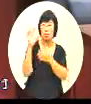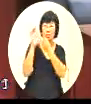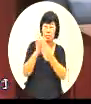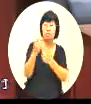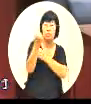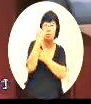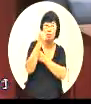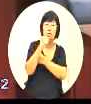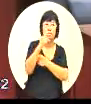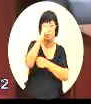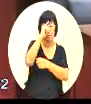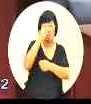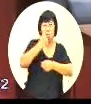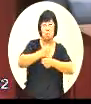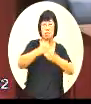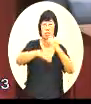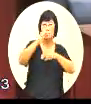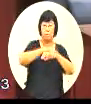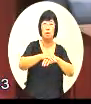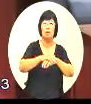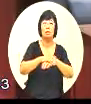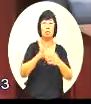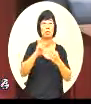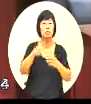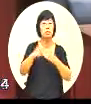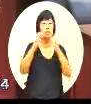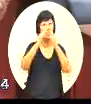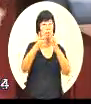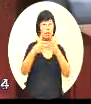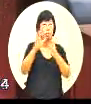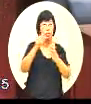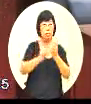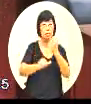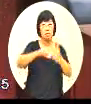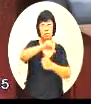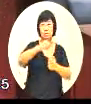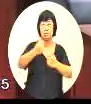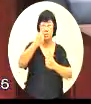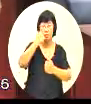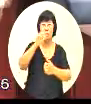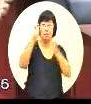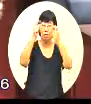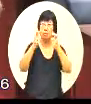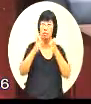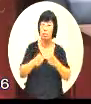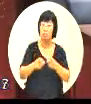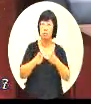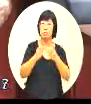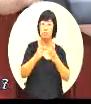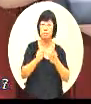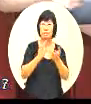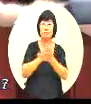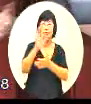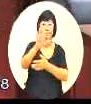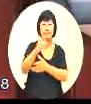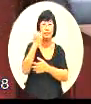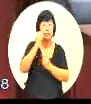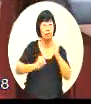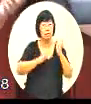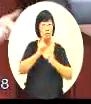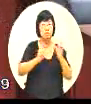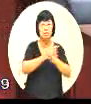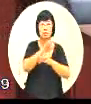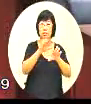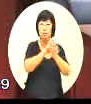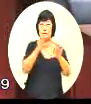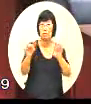望去做。我觉得这个城市应该要很有生命力啦，因为你看我们有高雄港，然后有高雄港，然后未来比如说自由经济示范区